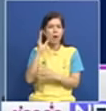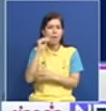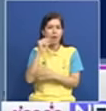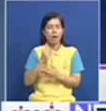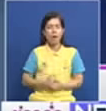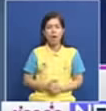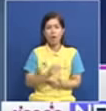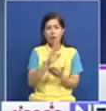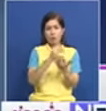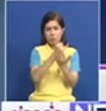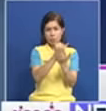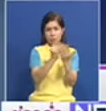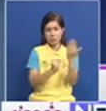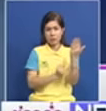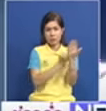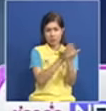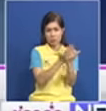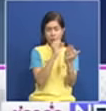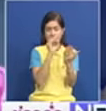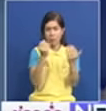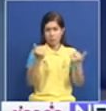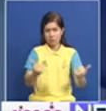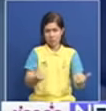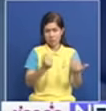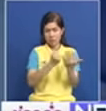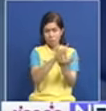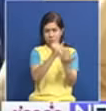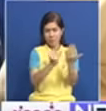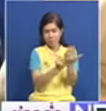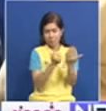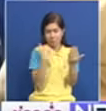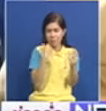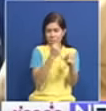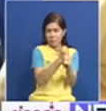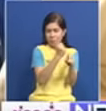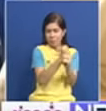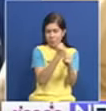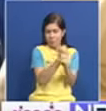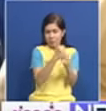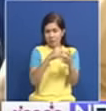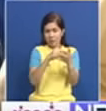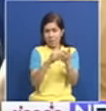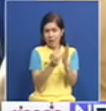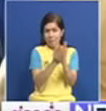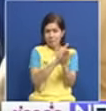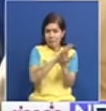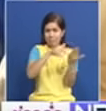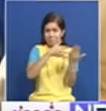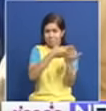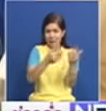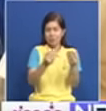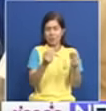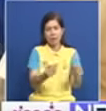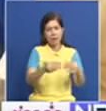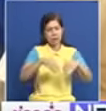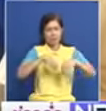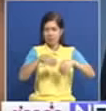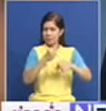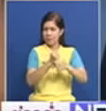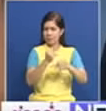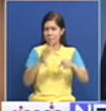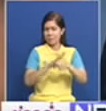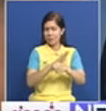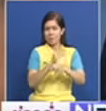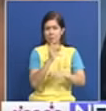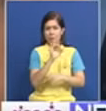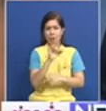ในส่วนภูมิภาคว่าแต่ละจังหวัดได้ทยอยซ้อมแล้วก็ปรับแผนของแต่ละพื้นที่เพื่องานนั้นออกมาดีที่สุดเชื่อว่า